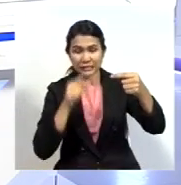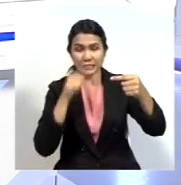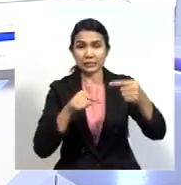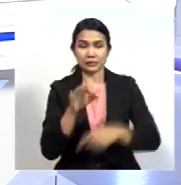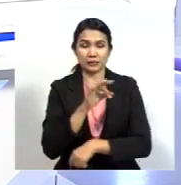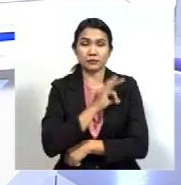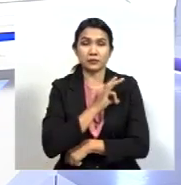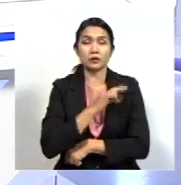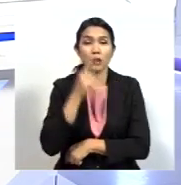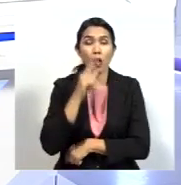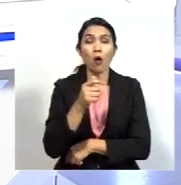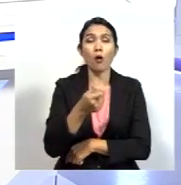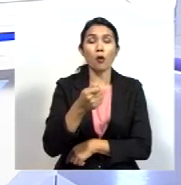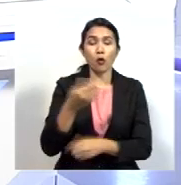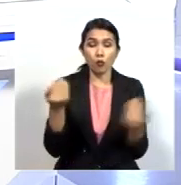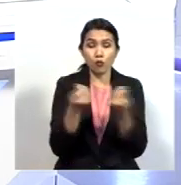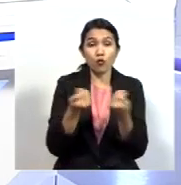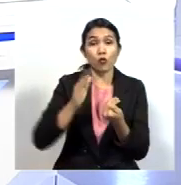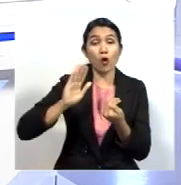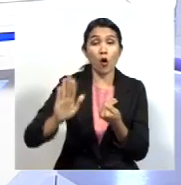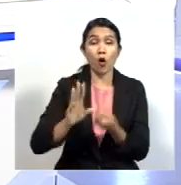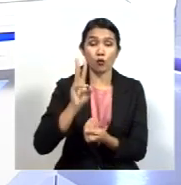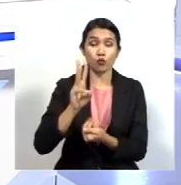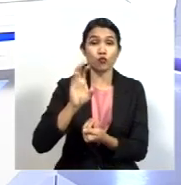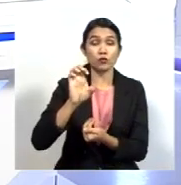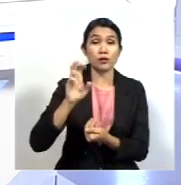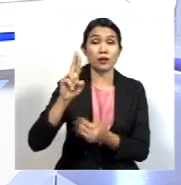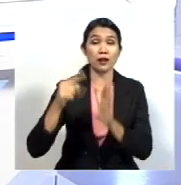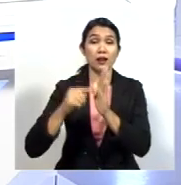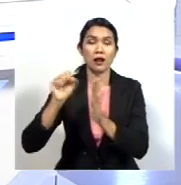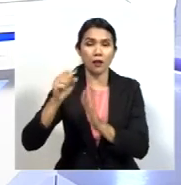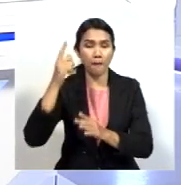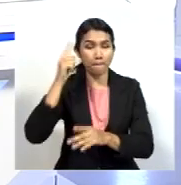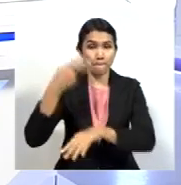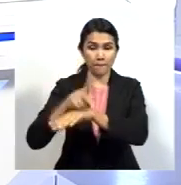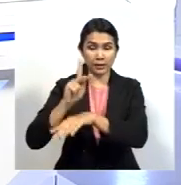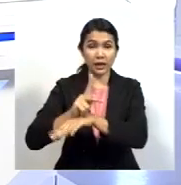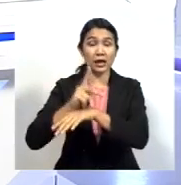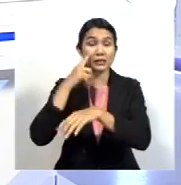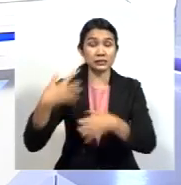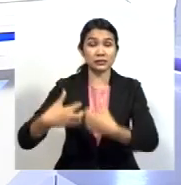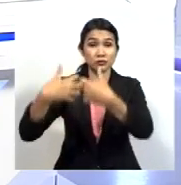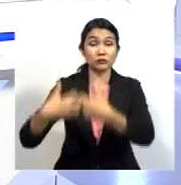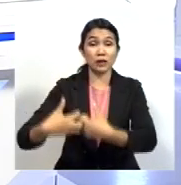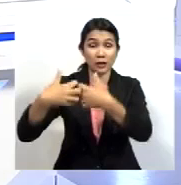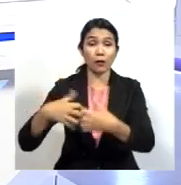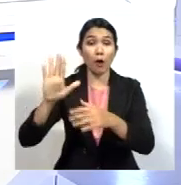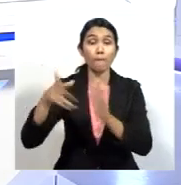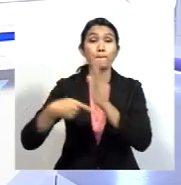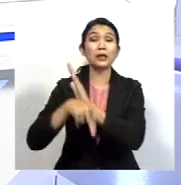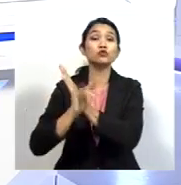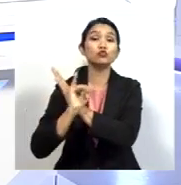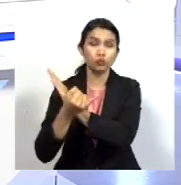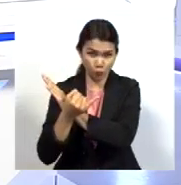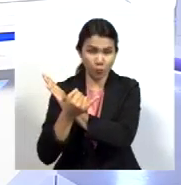าองค์การบริหารส่วนจังหวัดเป็นบุตรของคุณวิรัติปิยพรไพบูลย์ประธานสภาอุตสาหกรรมจังหวัดประจวบคีรีขันธ์ด้วยอันนี้เป็นความเคลื่อนไห